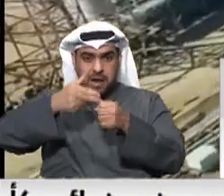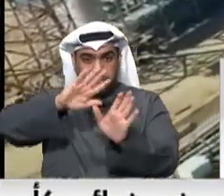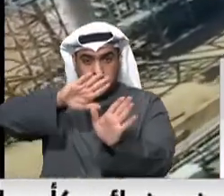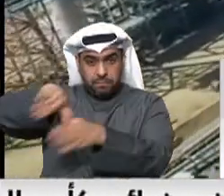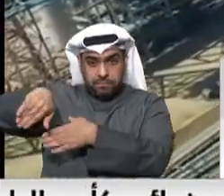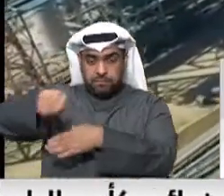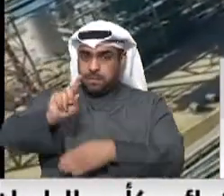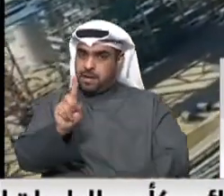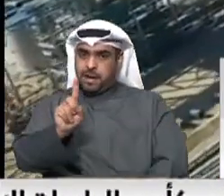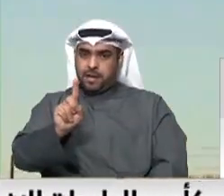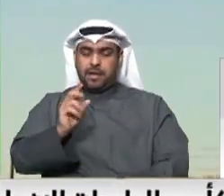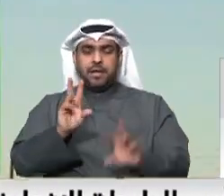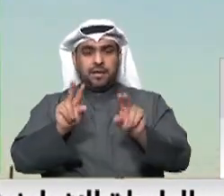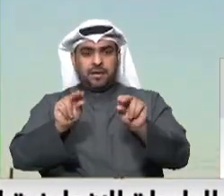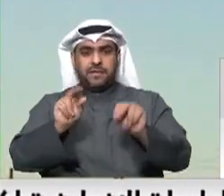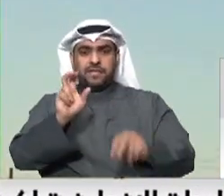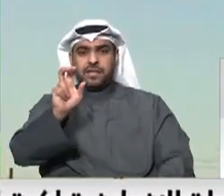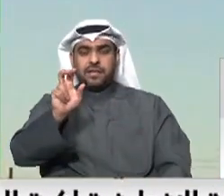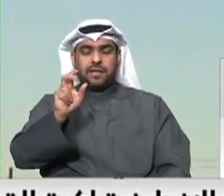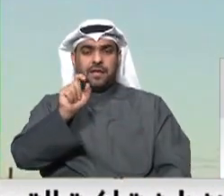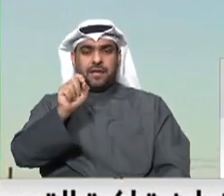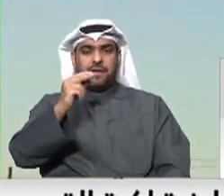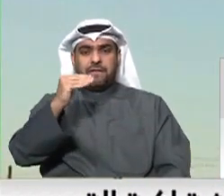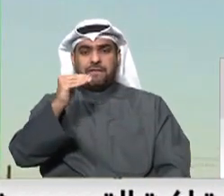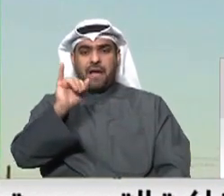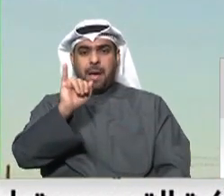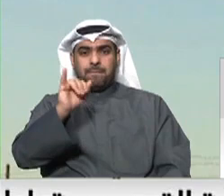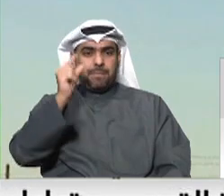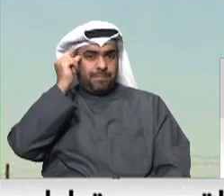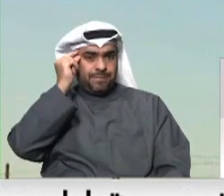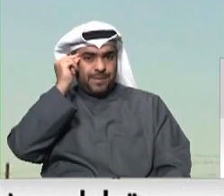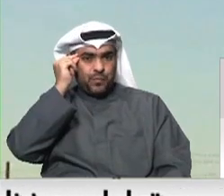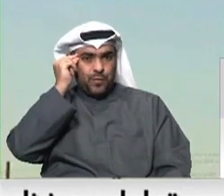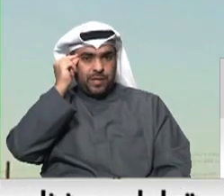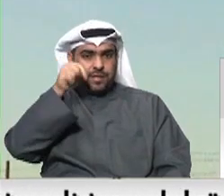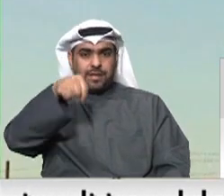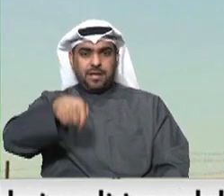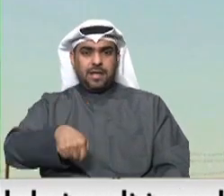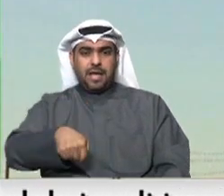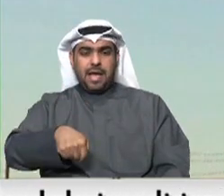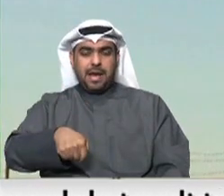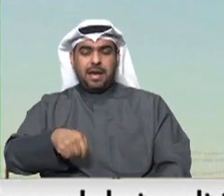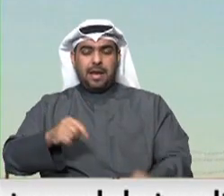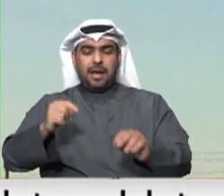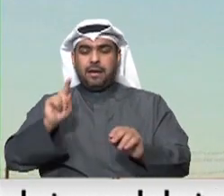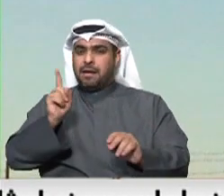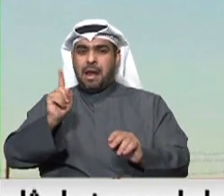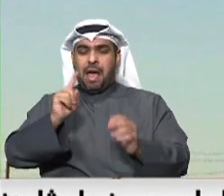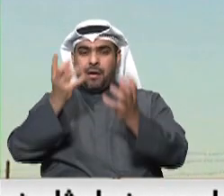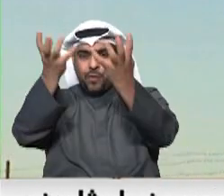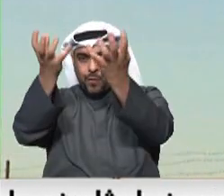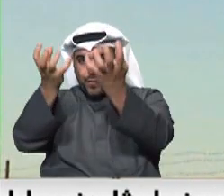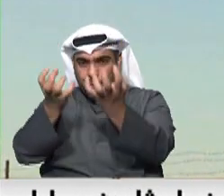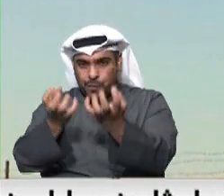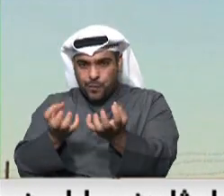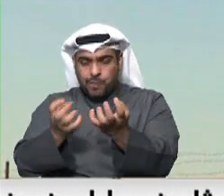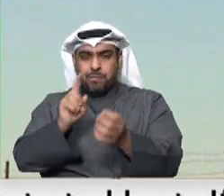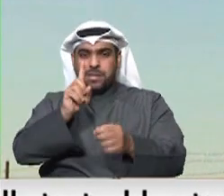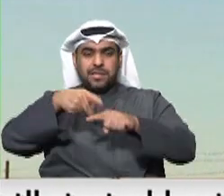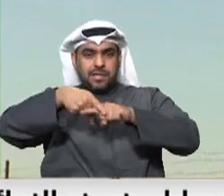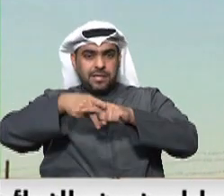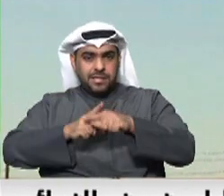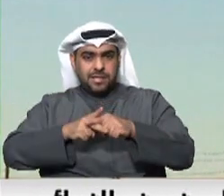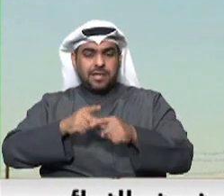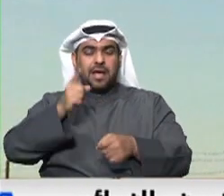الحال مع الفحم ربما استخداماته اصبحت قليله لوجود بدائل الا انه ما زال عنصر مهم لصناعه